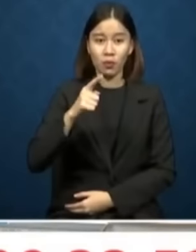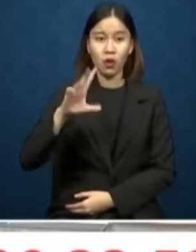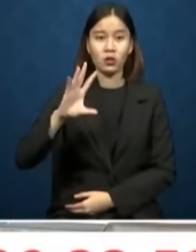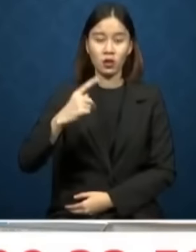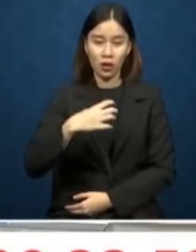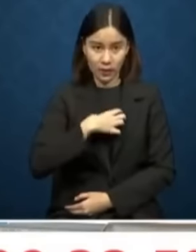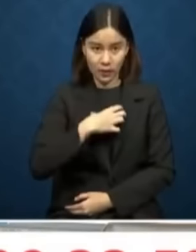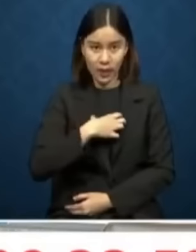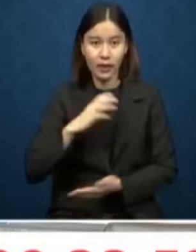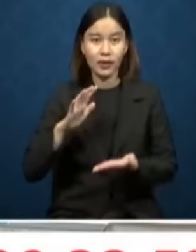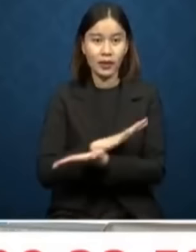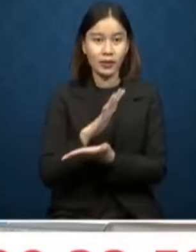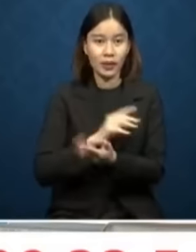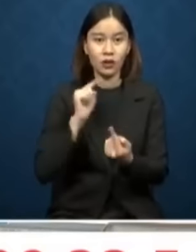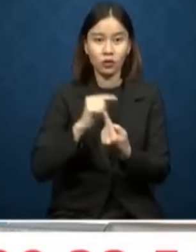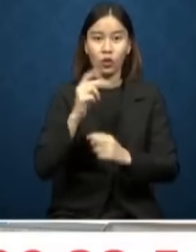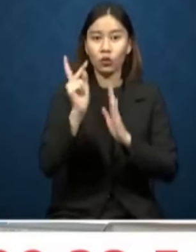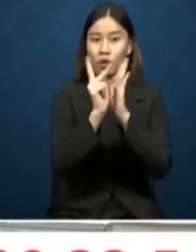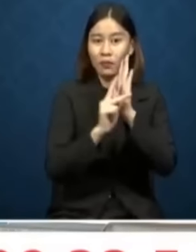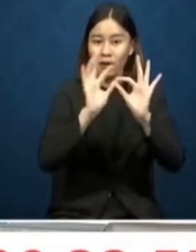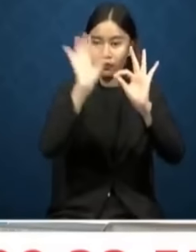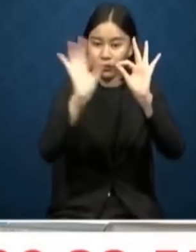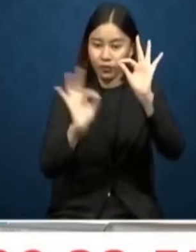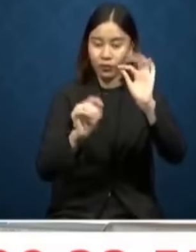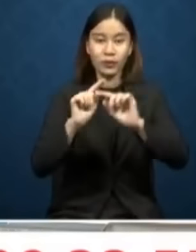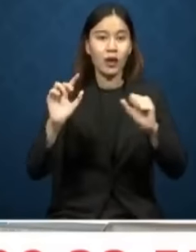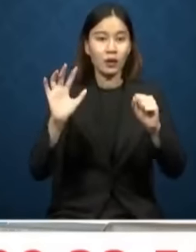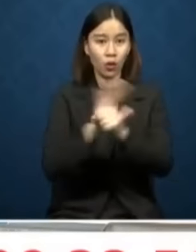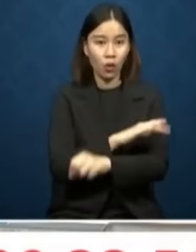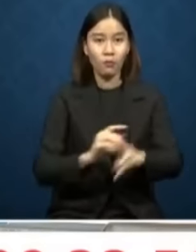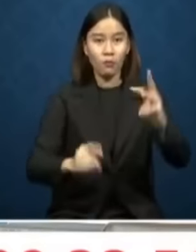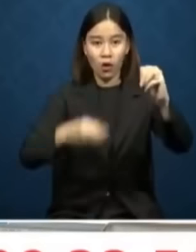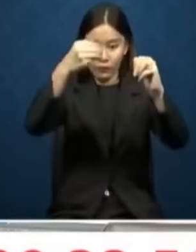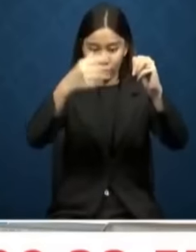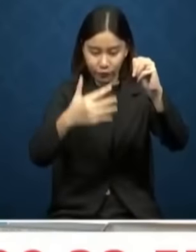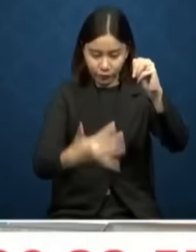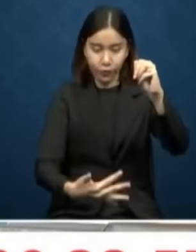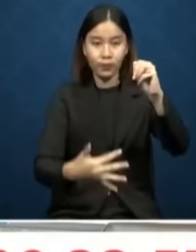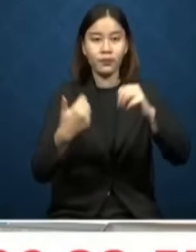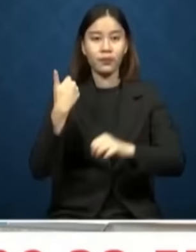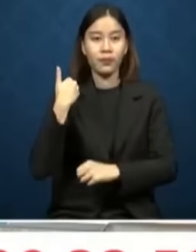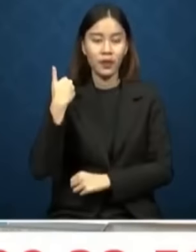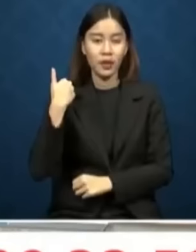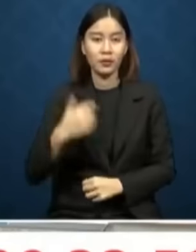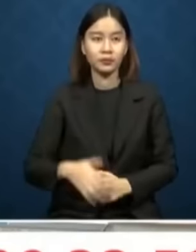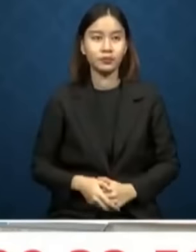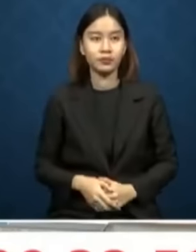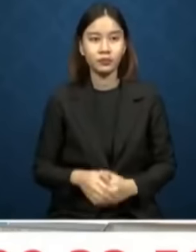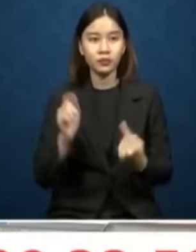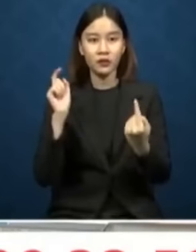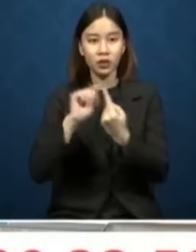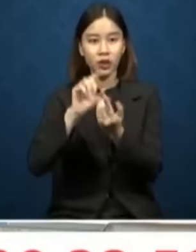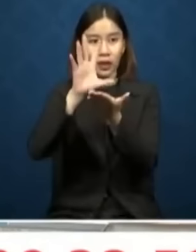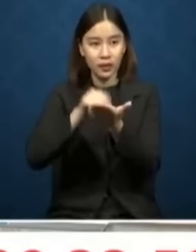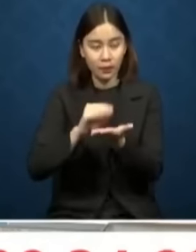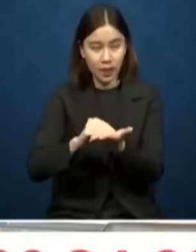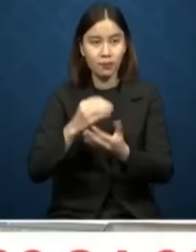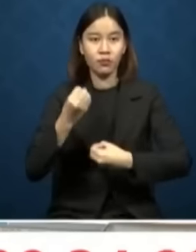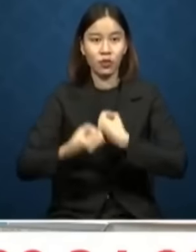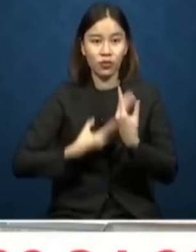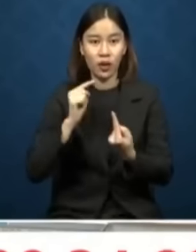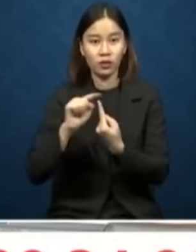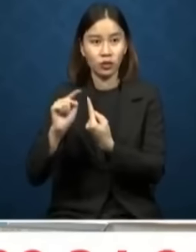เป็นเอกสารที่ทำความเห็นทางกฎหมายไว้ครบถ้วนทุกมาตราทุกฉบับ ที่ใช้บันทึกความเห็นเรื่อง